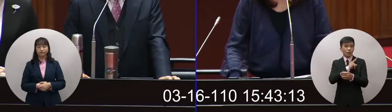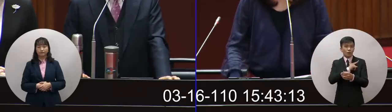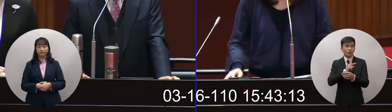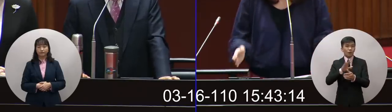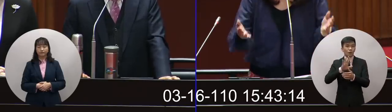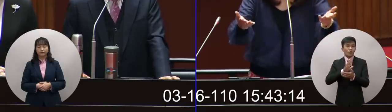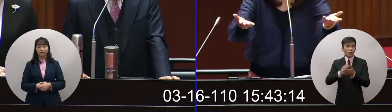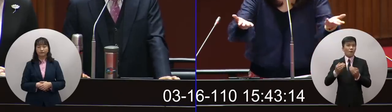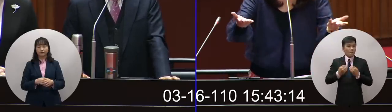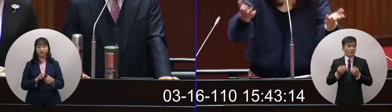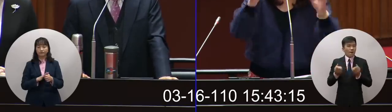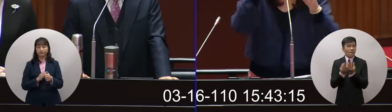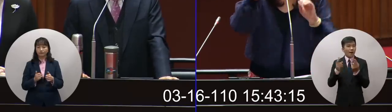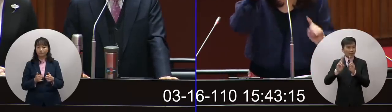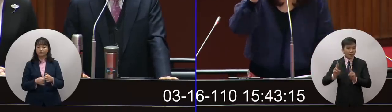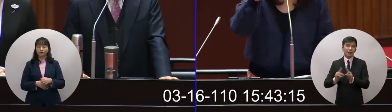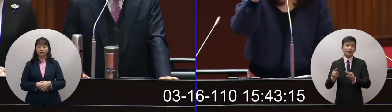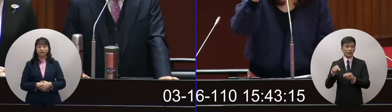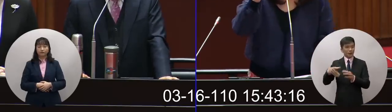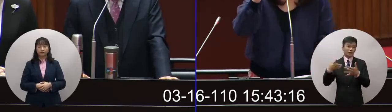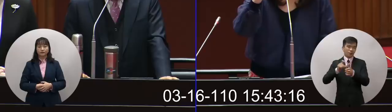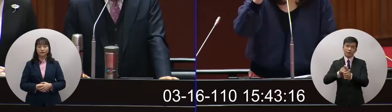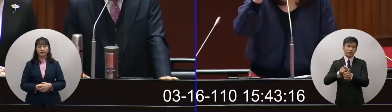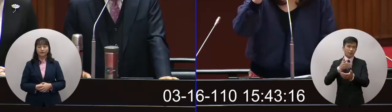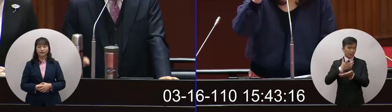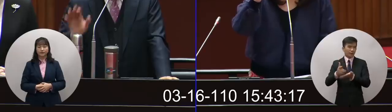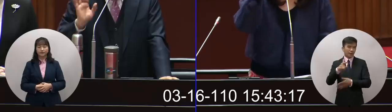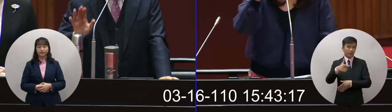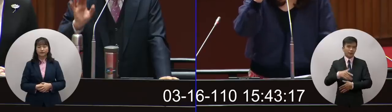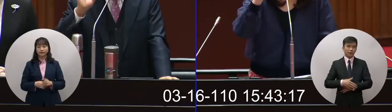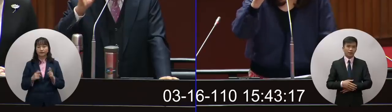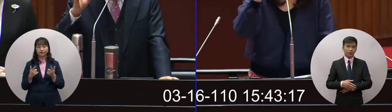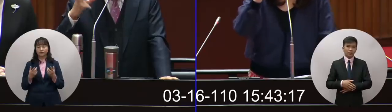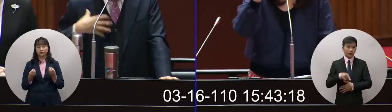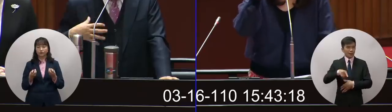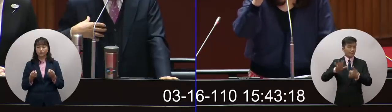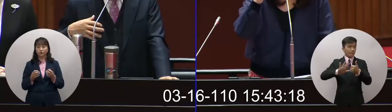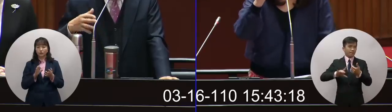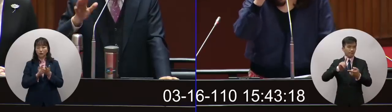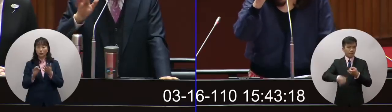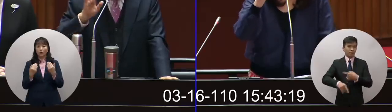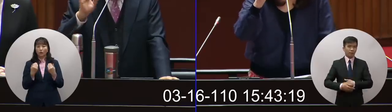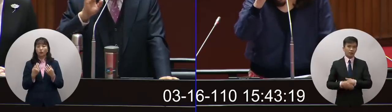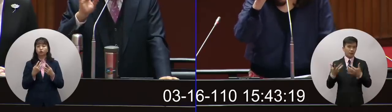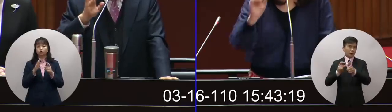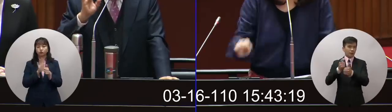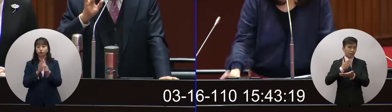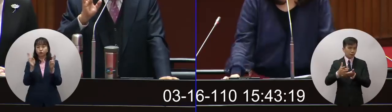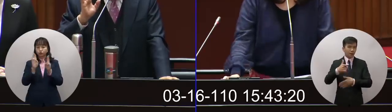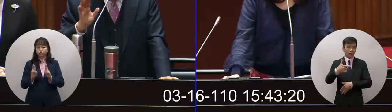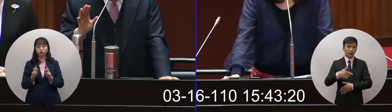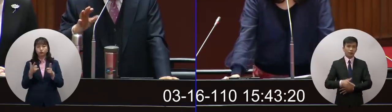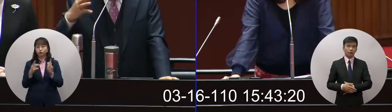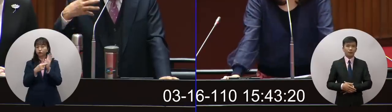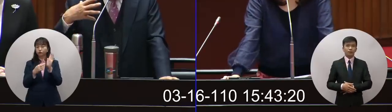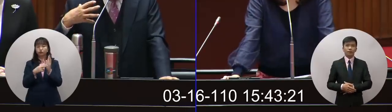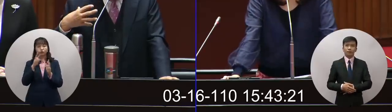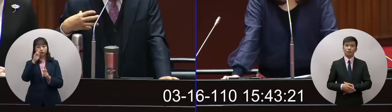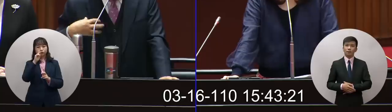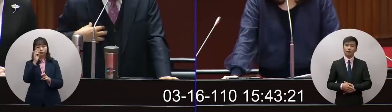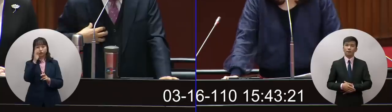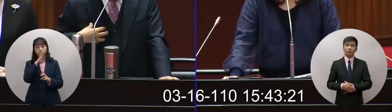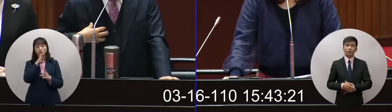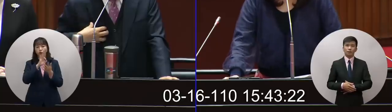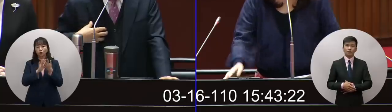电。这样的态度不是解决问题的态度，这样的态度不是解决问题的态度。 这样的解释不好，没